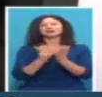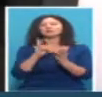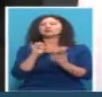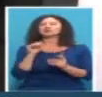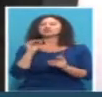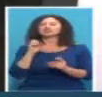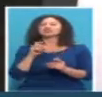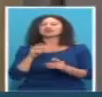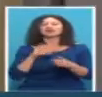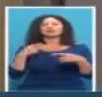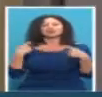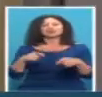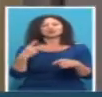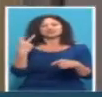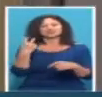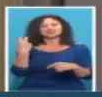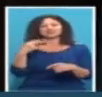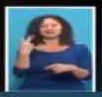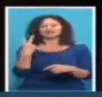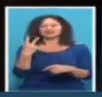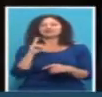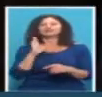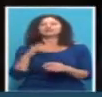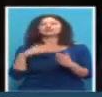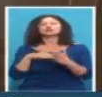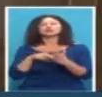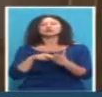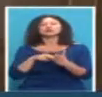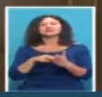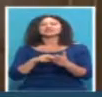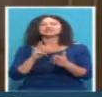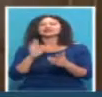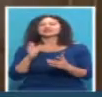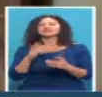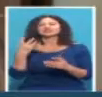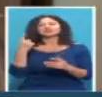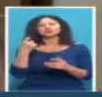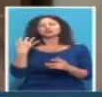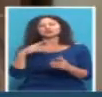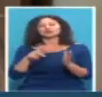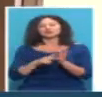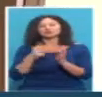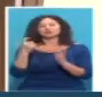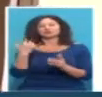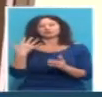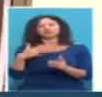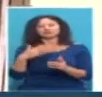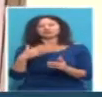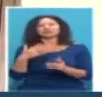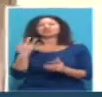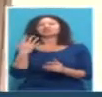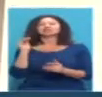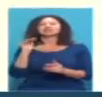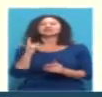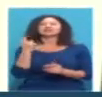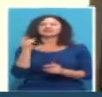реализуется 222 квартиры в 5 домах. Стоимость жилья составляет от 148 тысяч тенге до 154 тысяч тенге